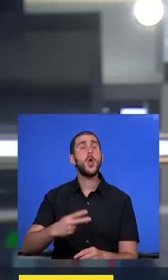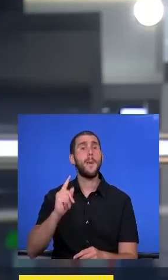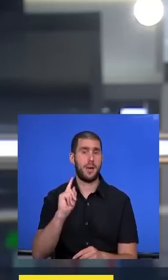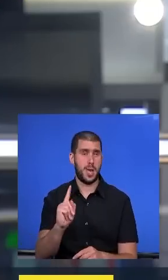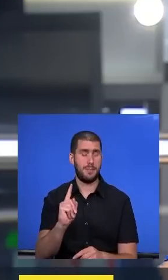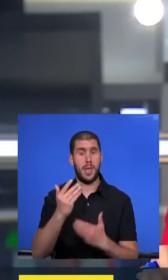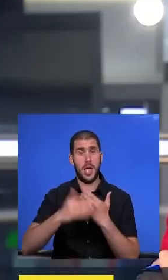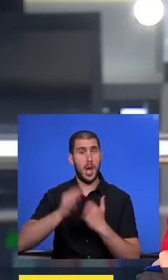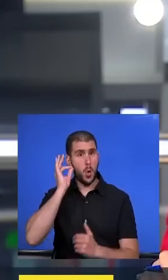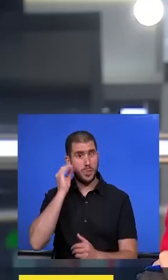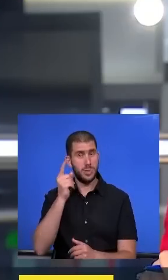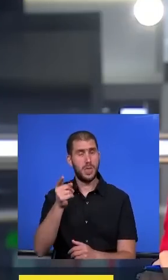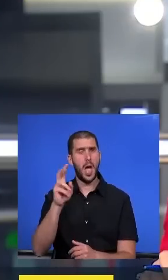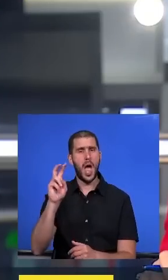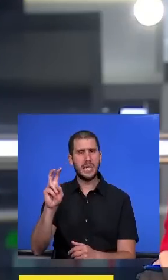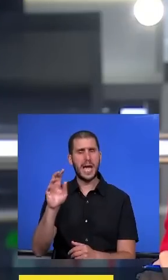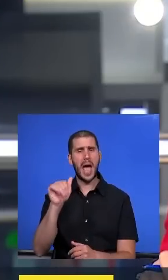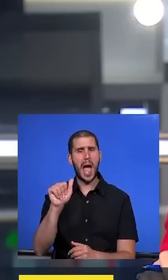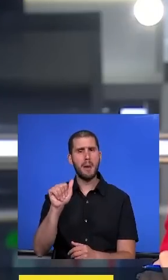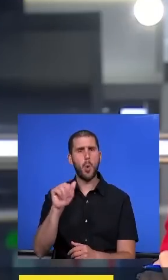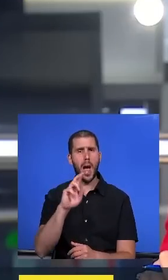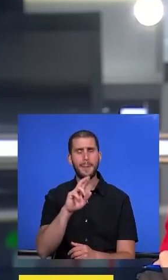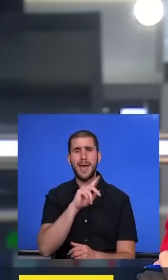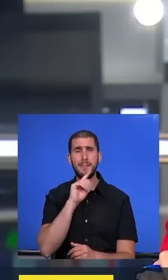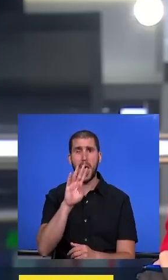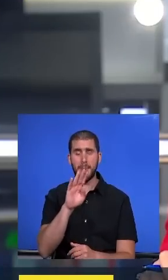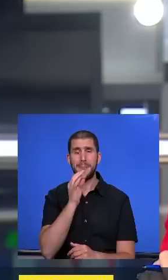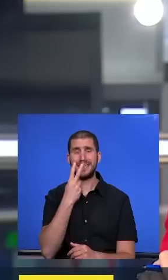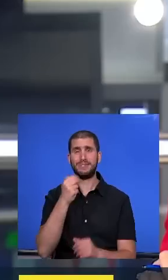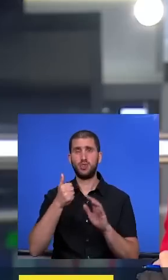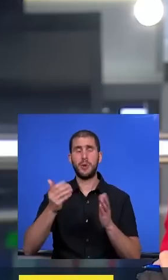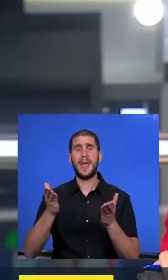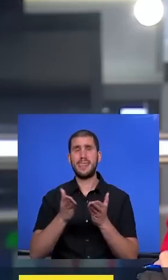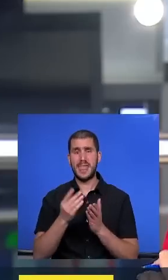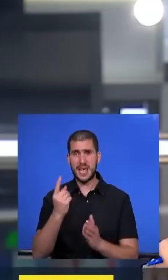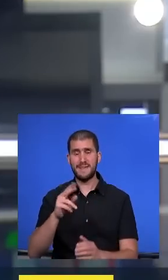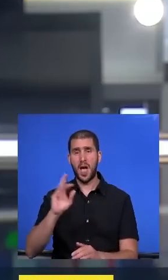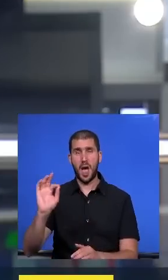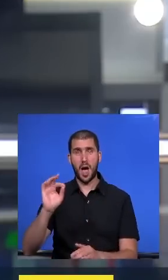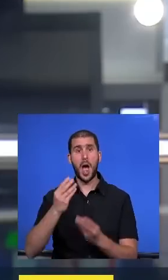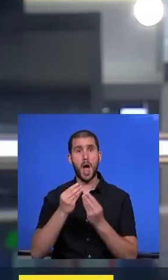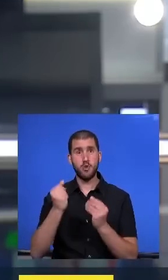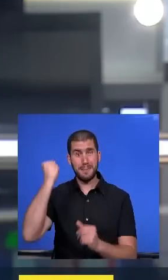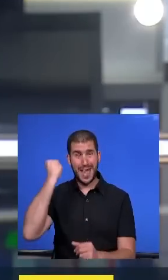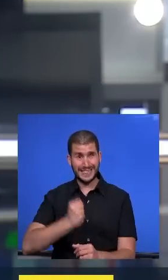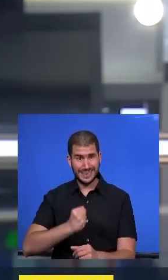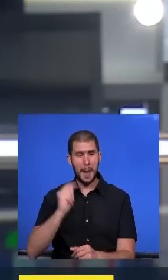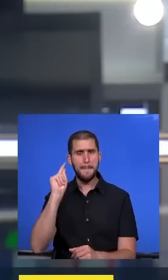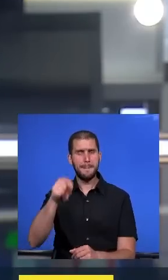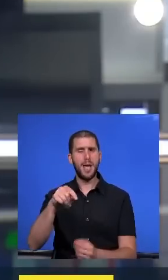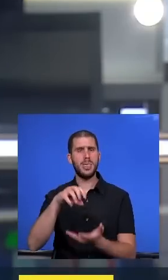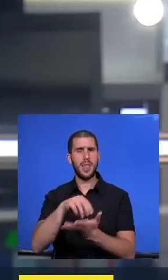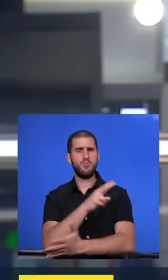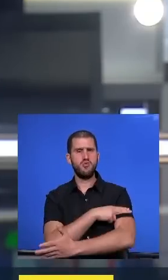האחרונה שבהם אזהר אבו רביע, אם לארבעה, בת 26 מהנגב, אחיה שחשוד ברצח, הגיע לתחנת